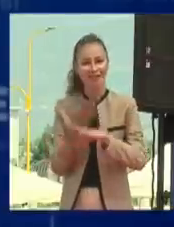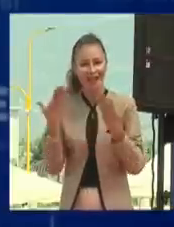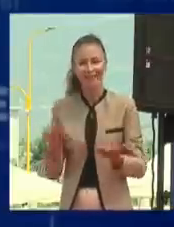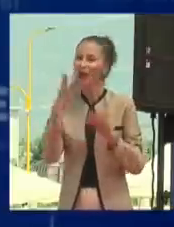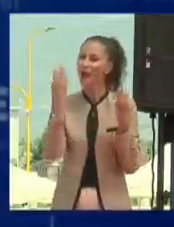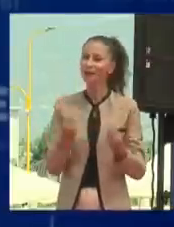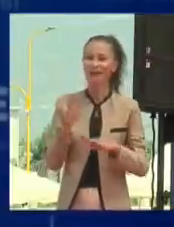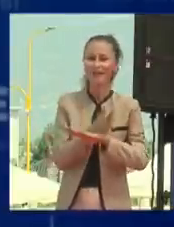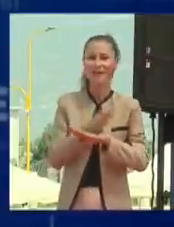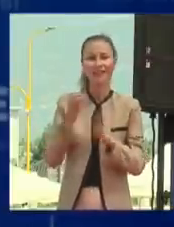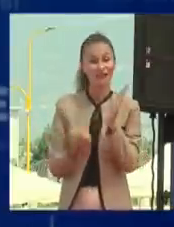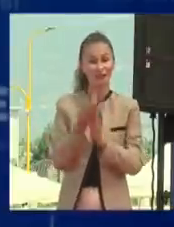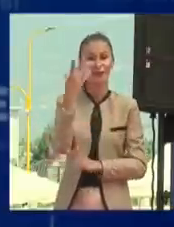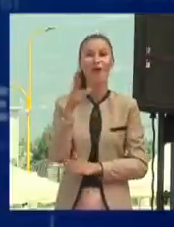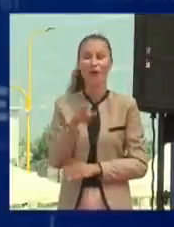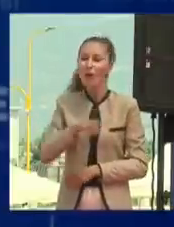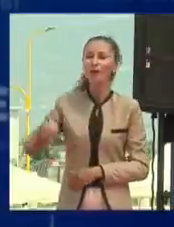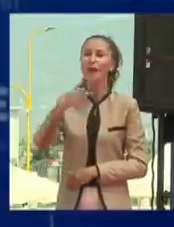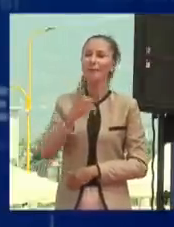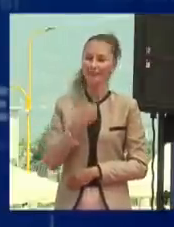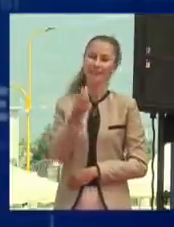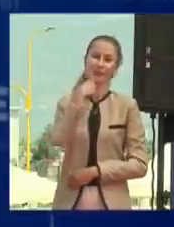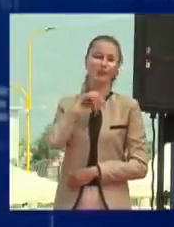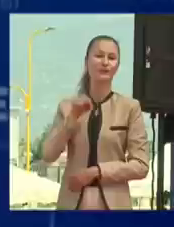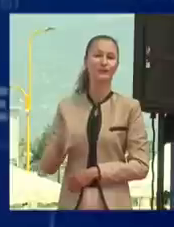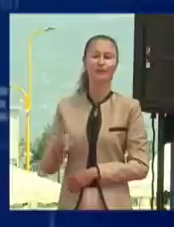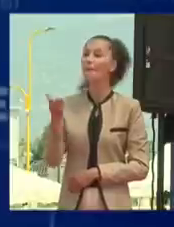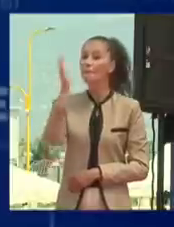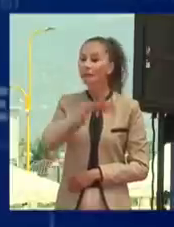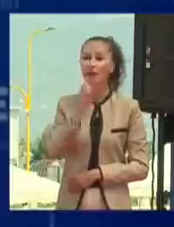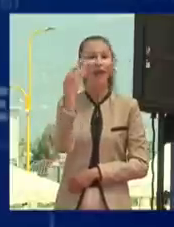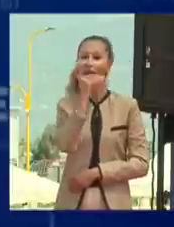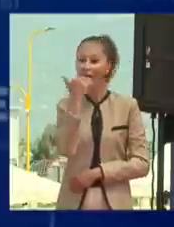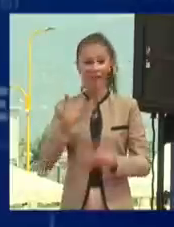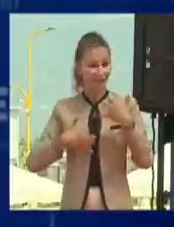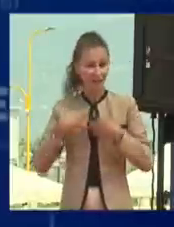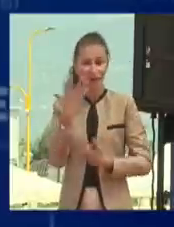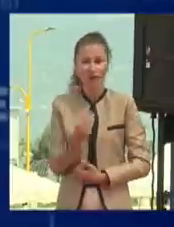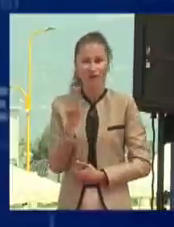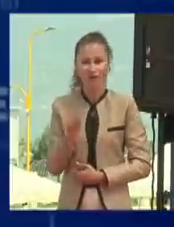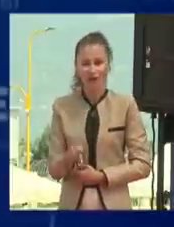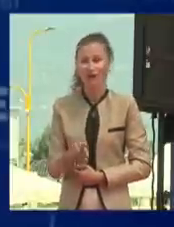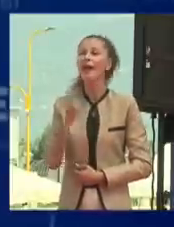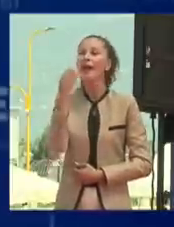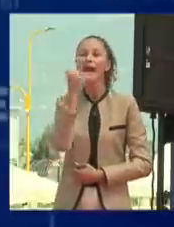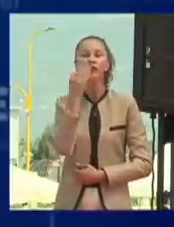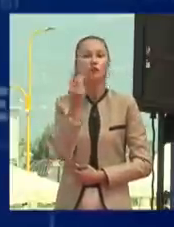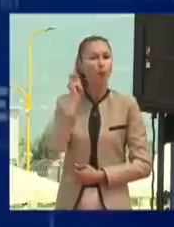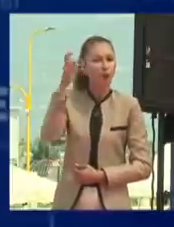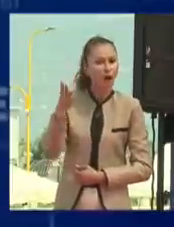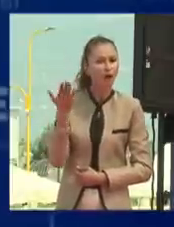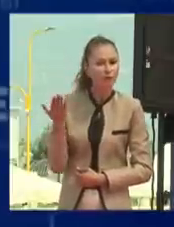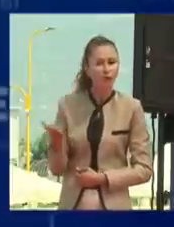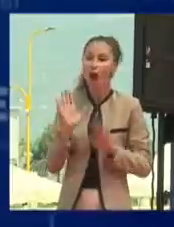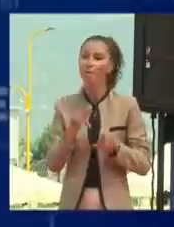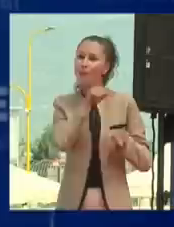güzel ürünler ortaya çıkıyor ve biz onları tüketiyoruz. Başka elektrik elde edilecek burada. Elektrik çok pahalı